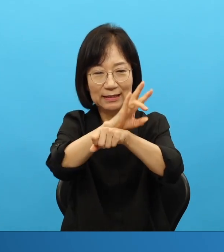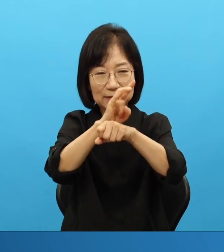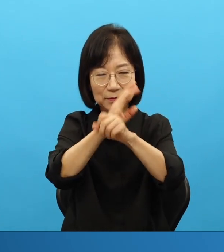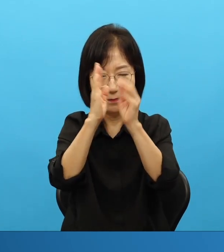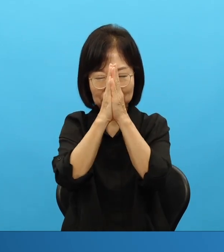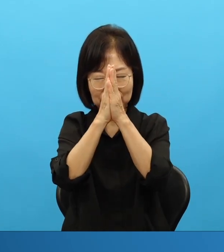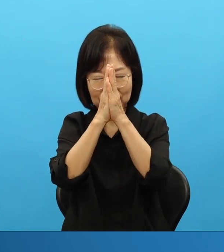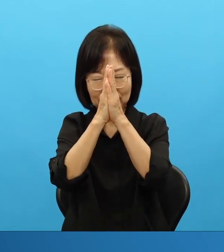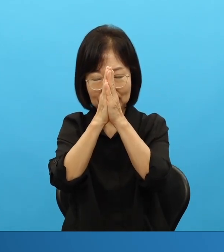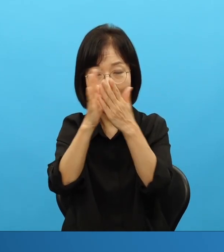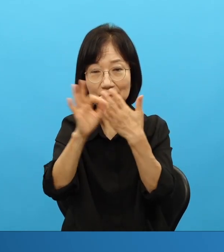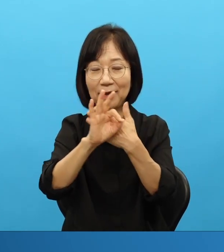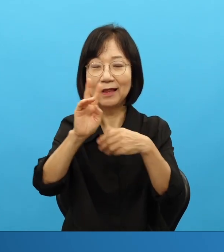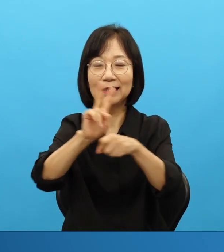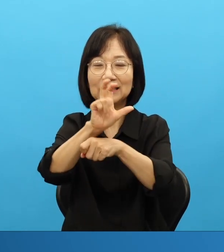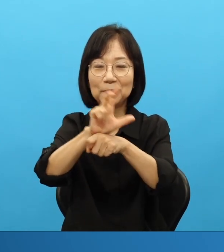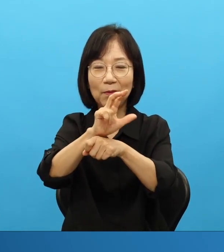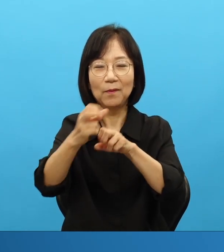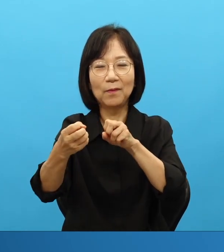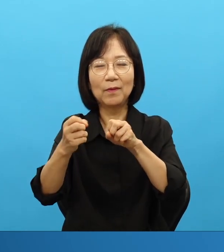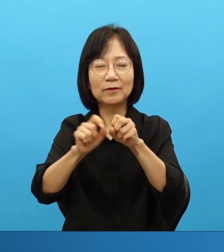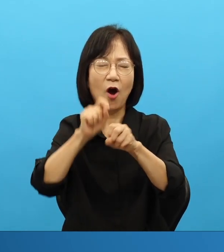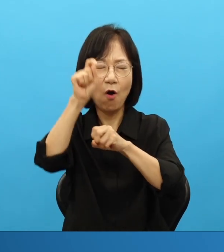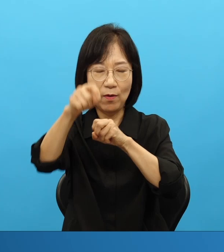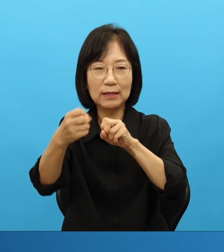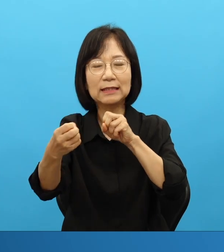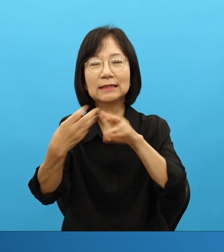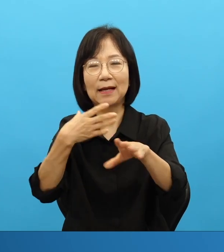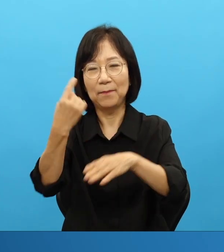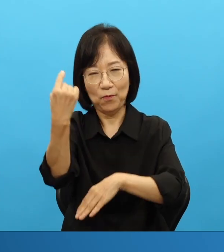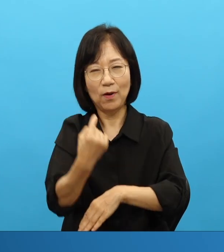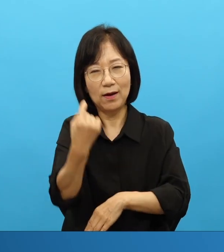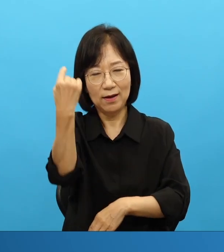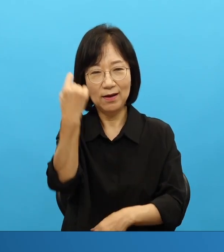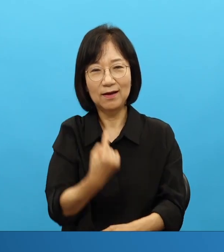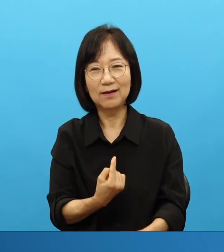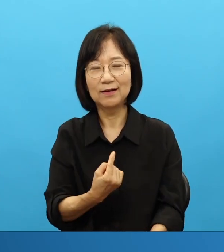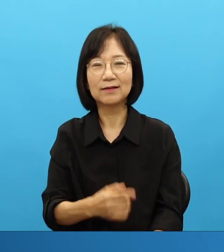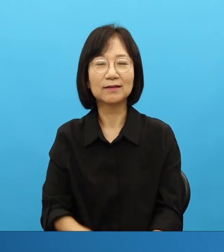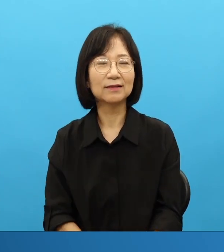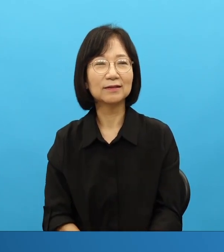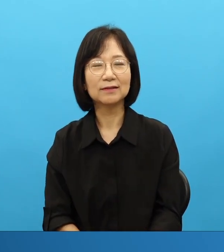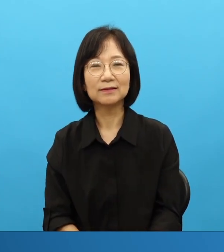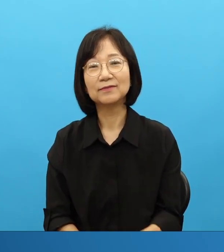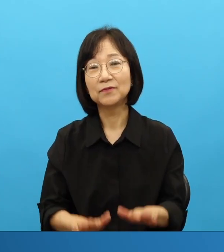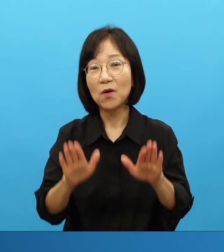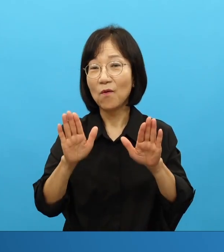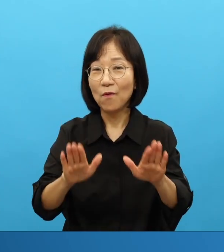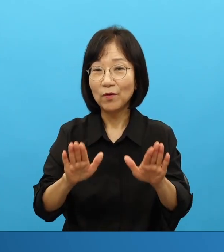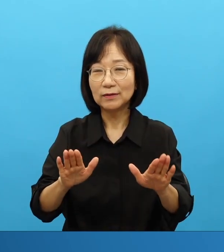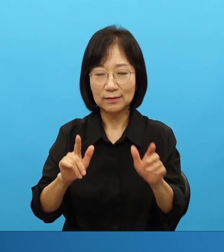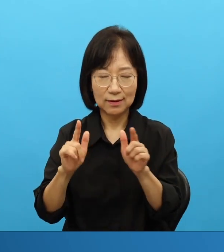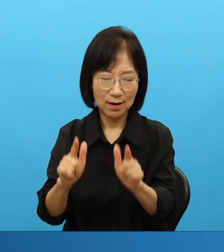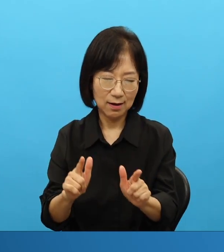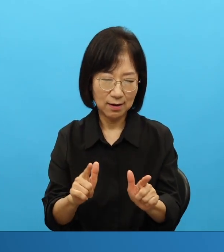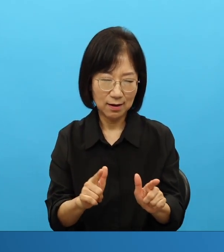영원히 이루어집니다. Then 25 and eternity will follow. 오늘 종일